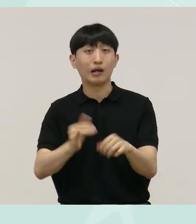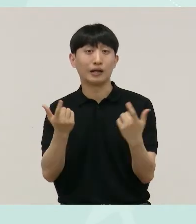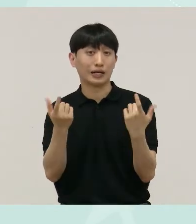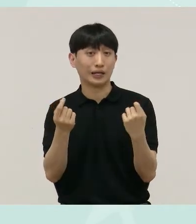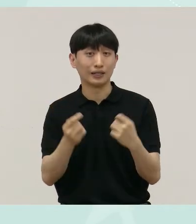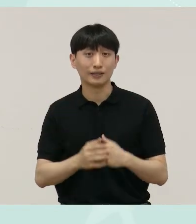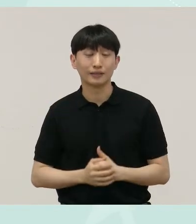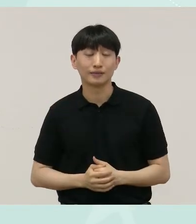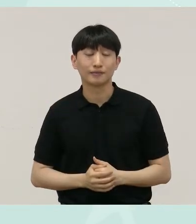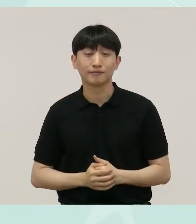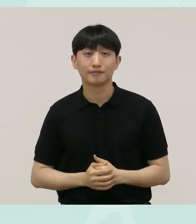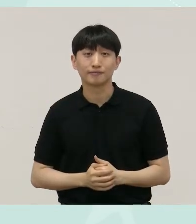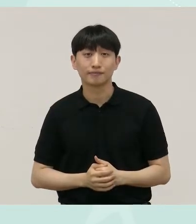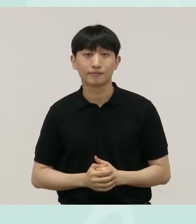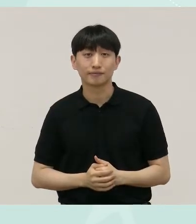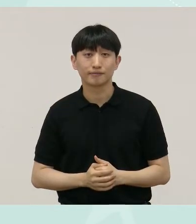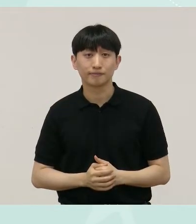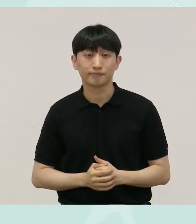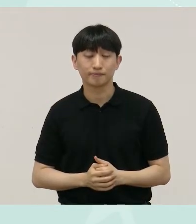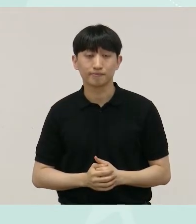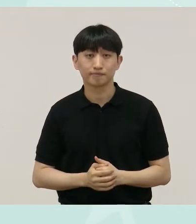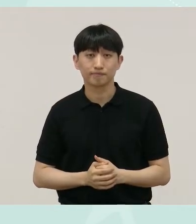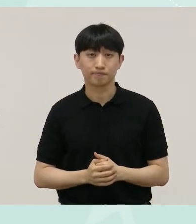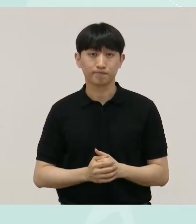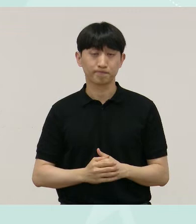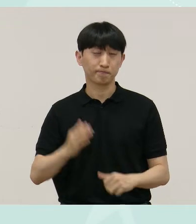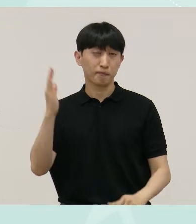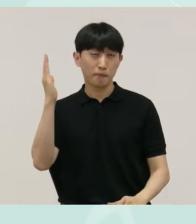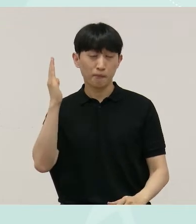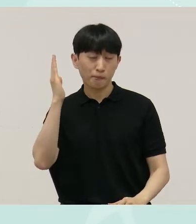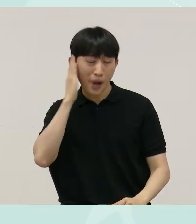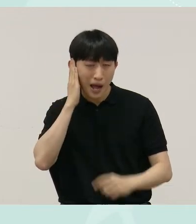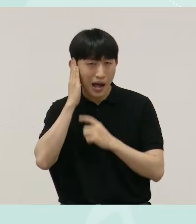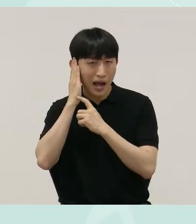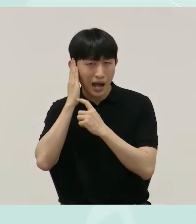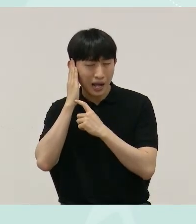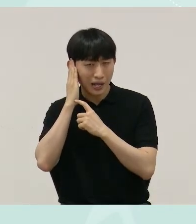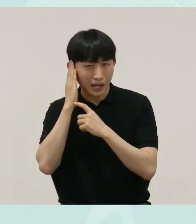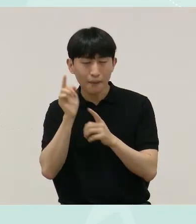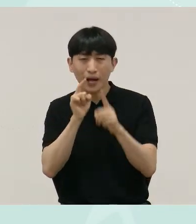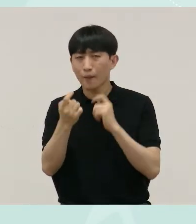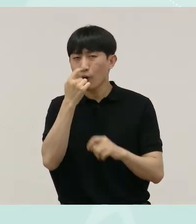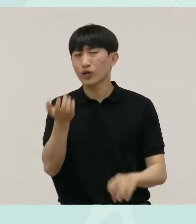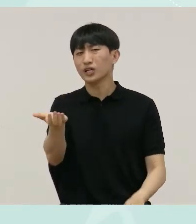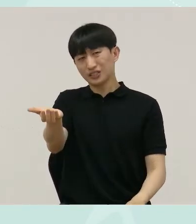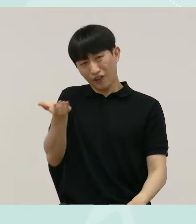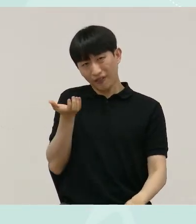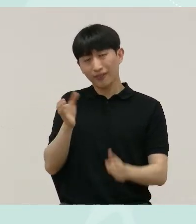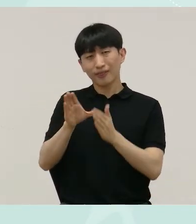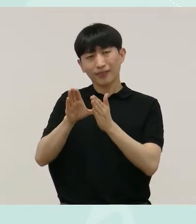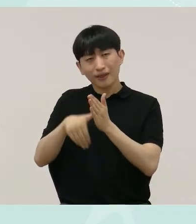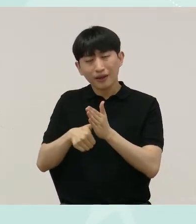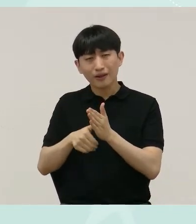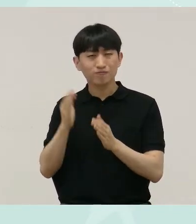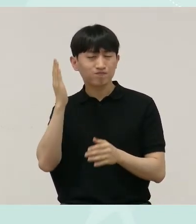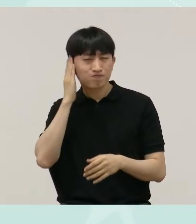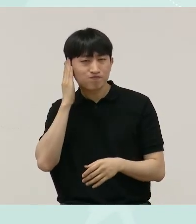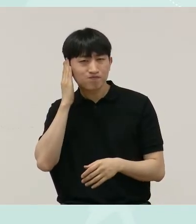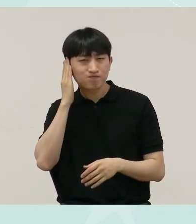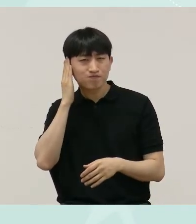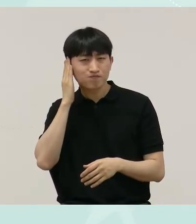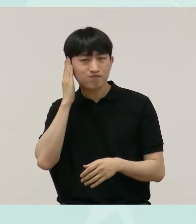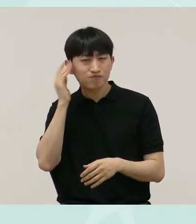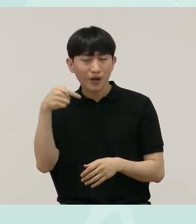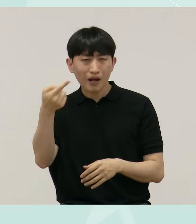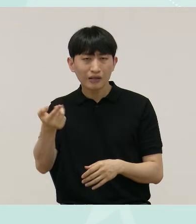이제 전농인 측의 난청이 언어 습득기 이전이라고 하게 되면 대개 이 경우는 수술을 하고 나서